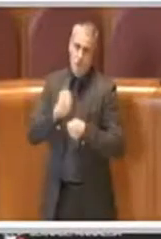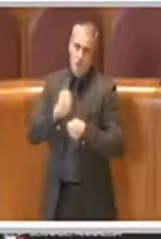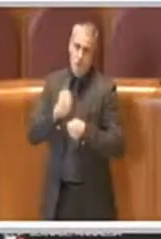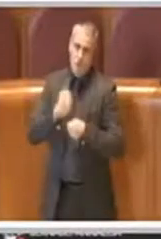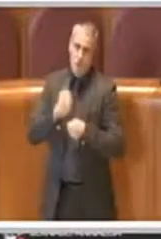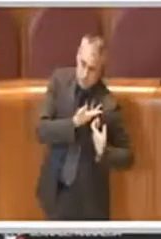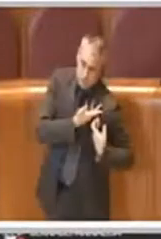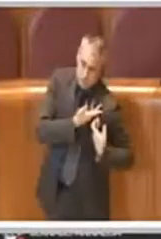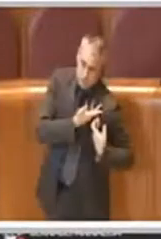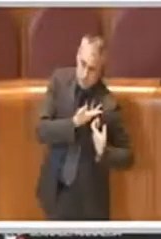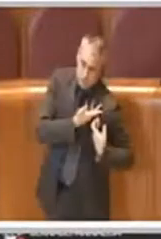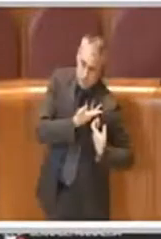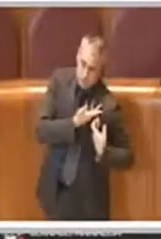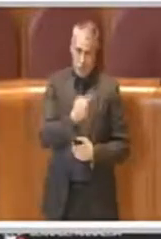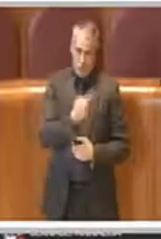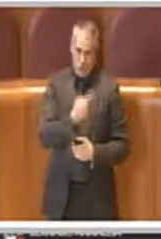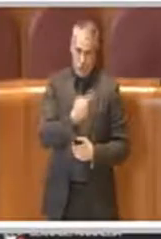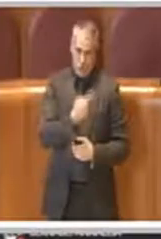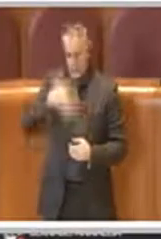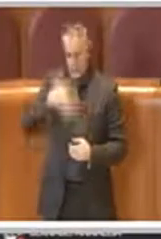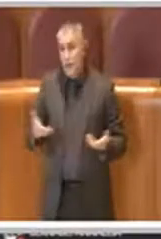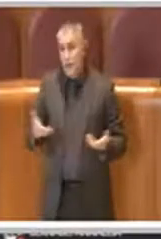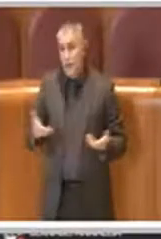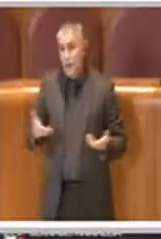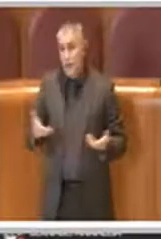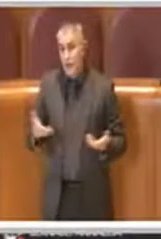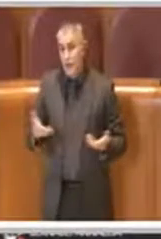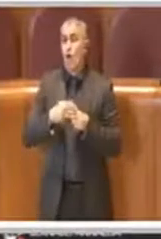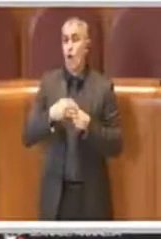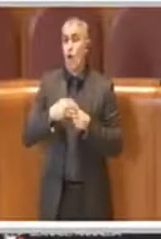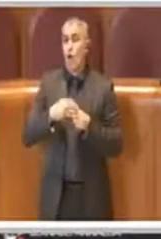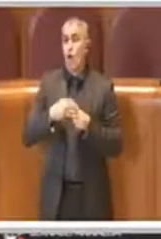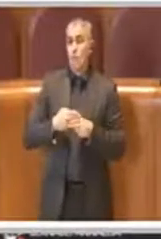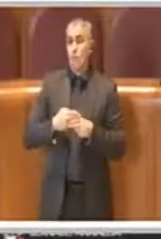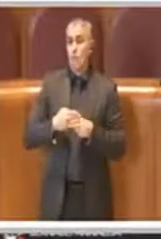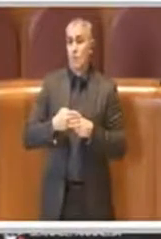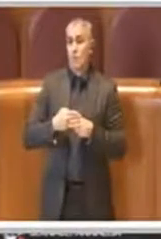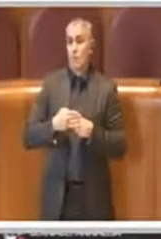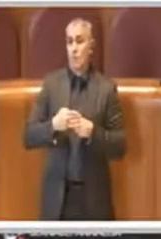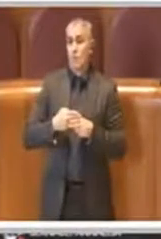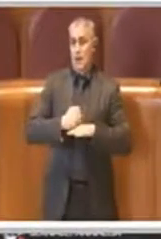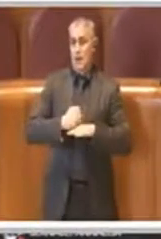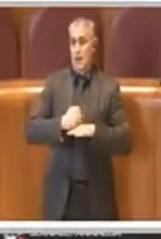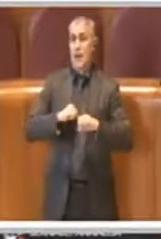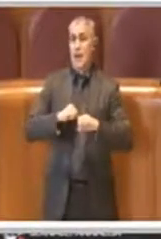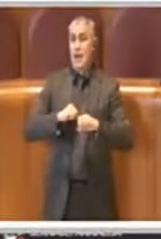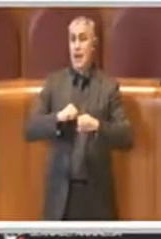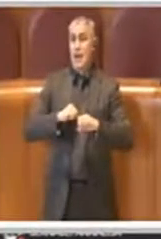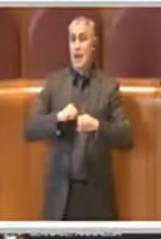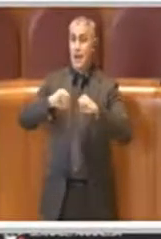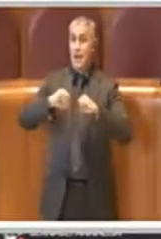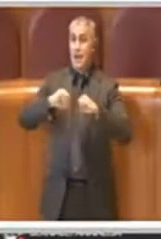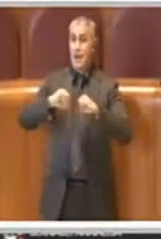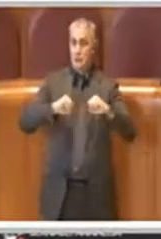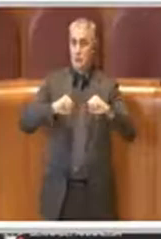pezzetto dell'amministrazione di Roma Capitale, la parte politica e la parte amministrativa, collaborino